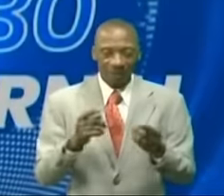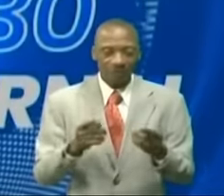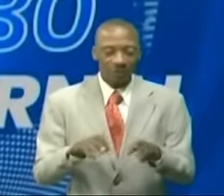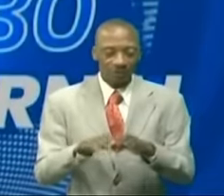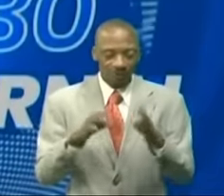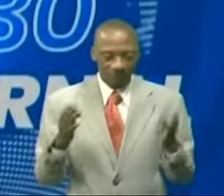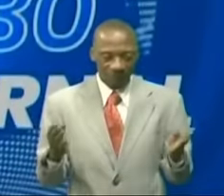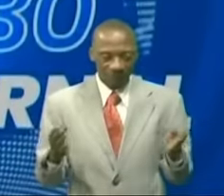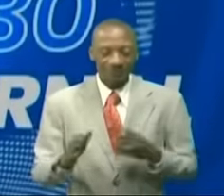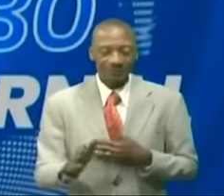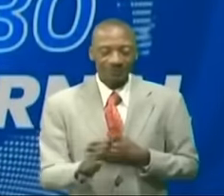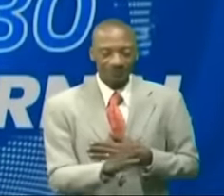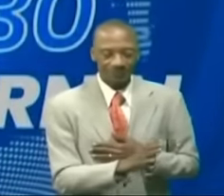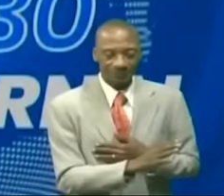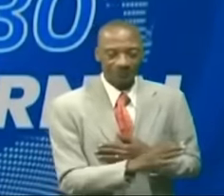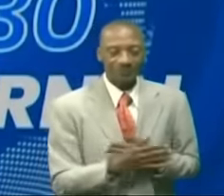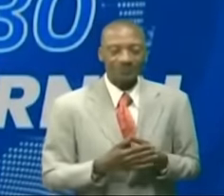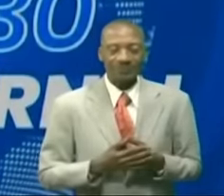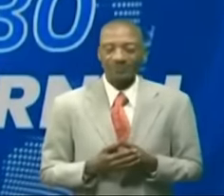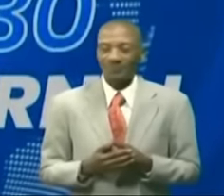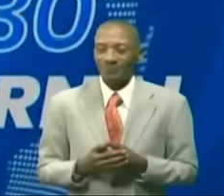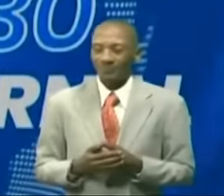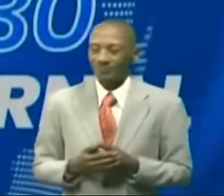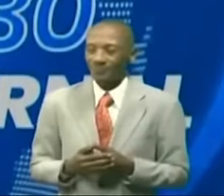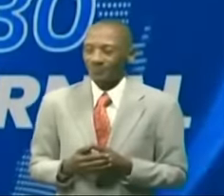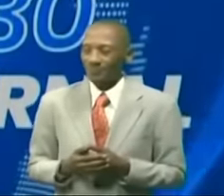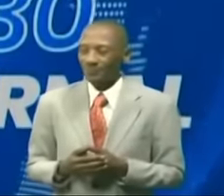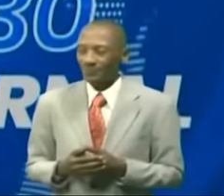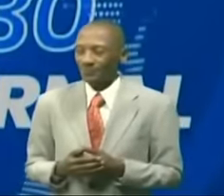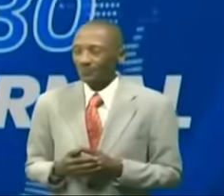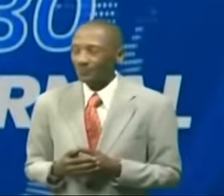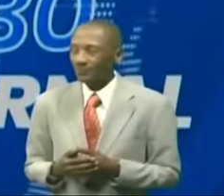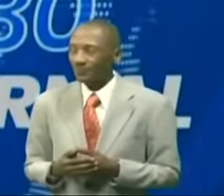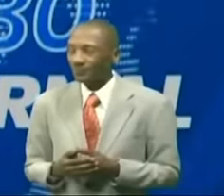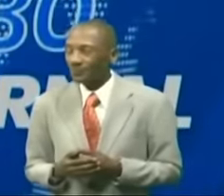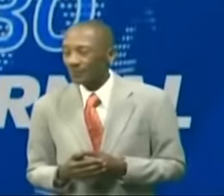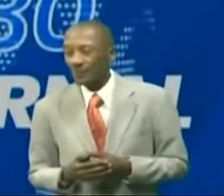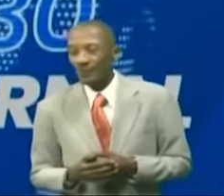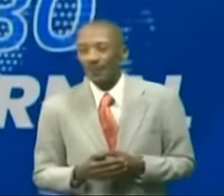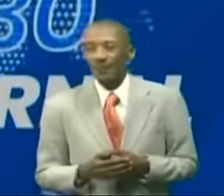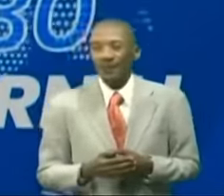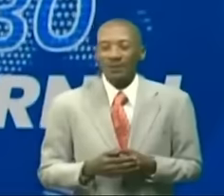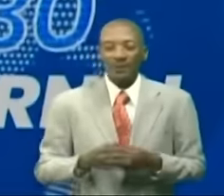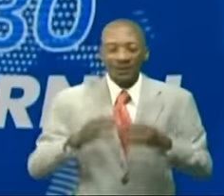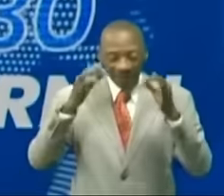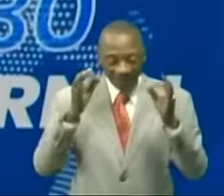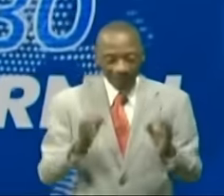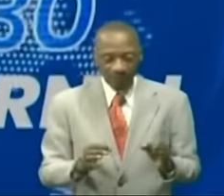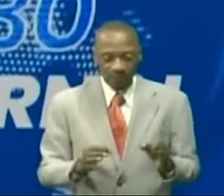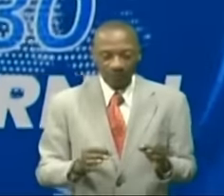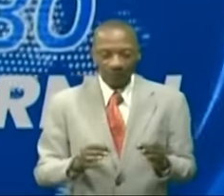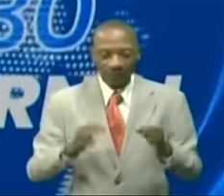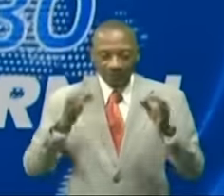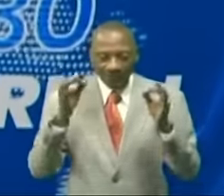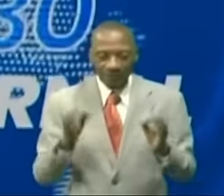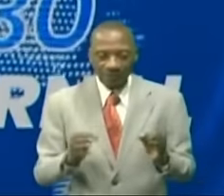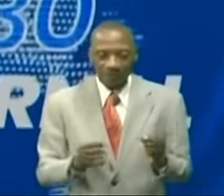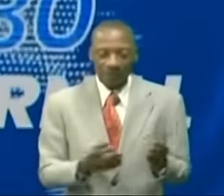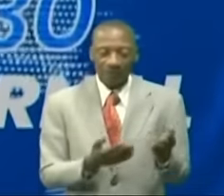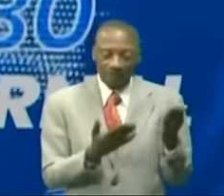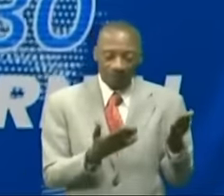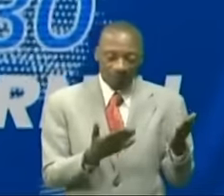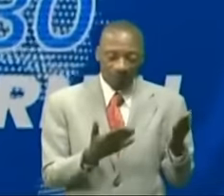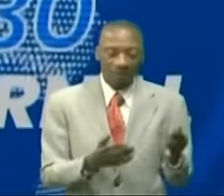C'est une décision qui réjouit, oui, qui réjouit la classe politique dans la province de Litouri. La décision portant suppression de